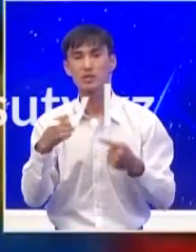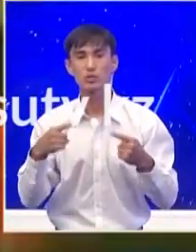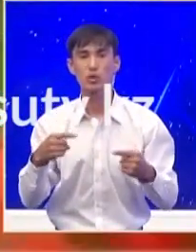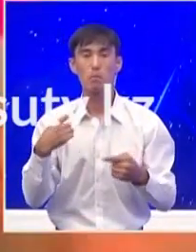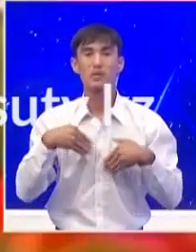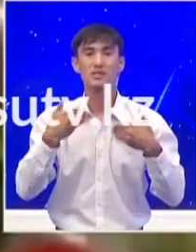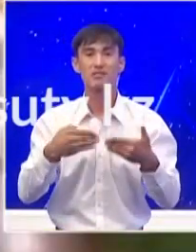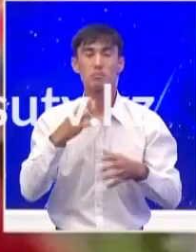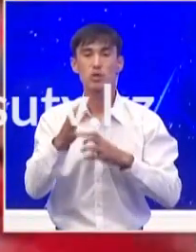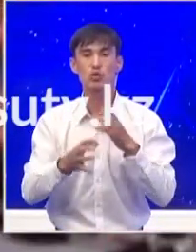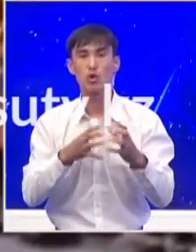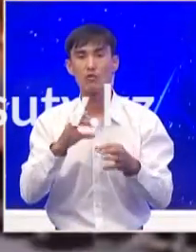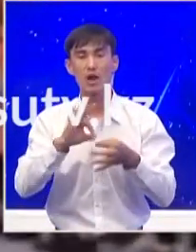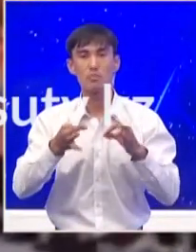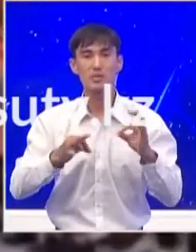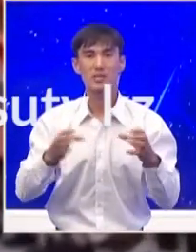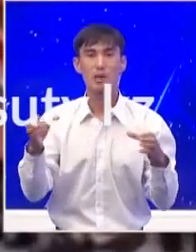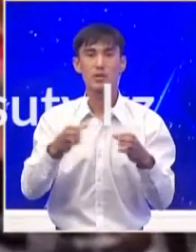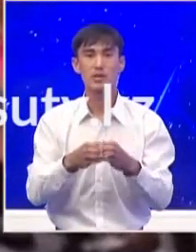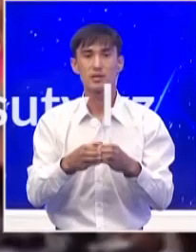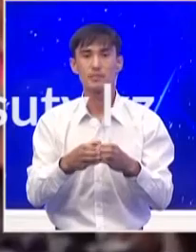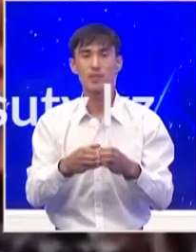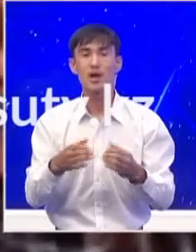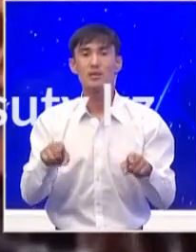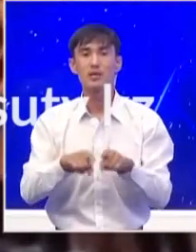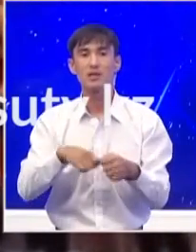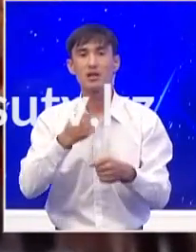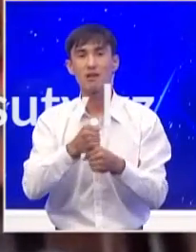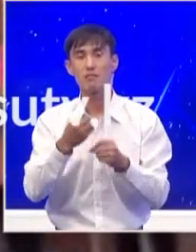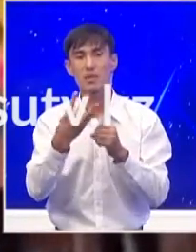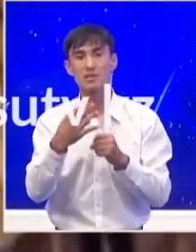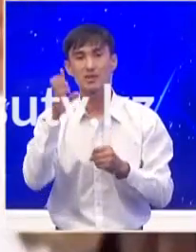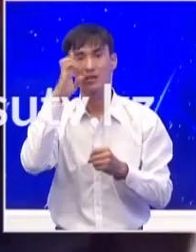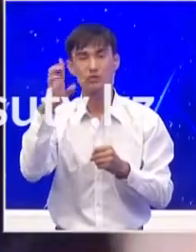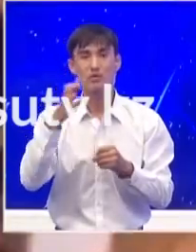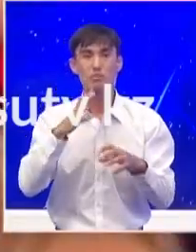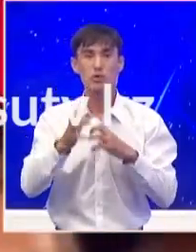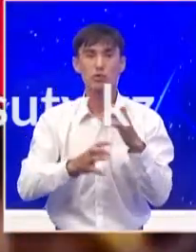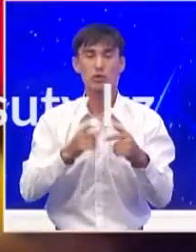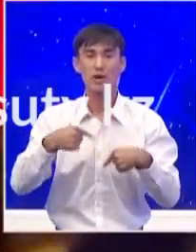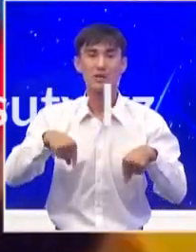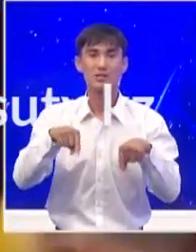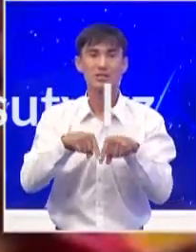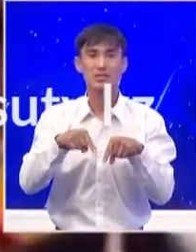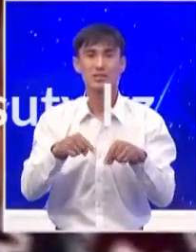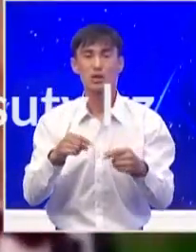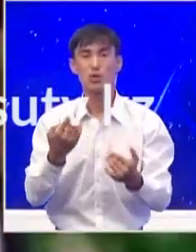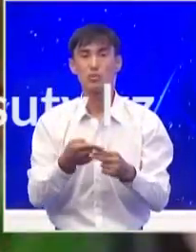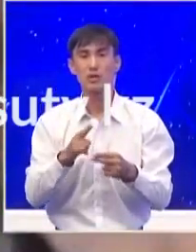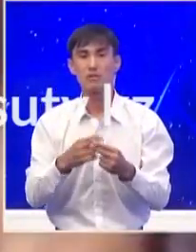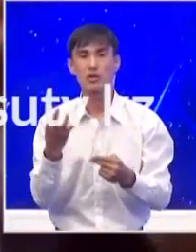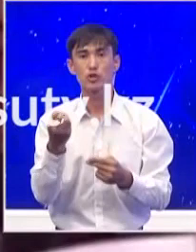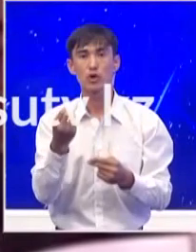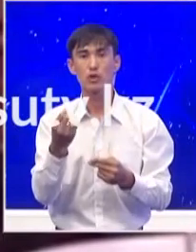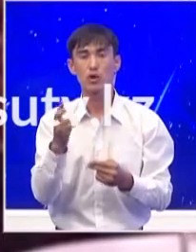представителей международного олимпийского комитета а также глава 15 государств и международных организаций кроме того еще